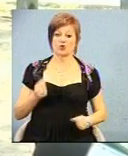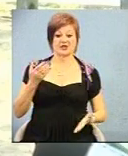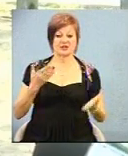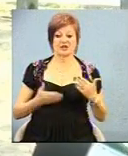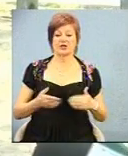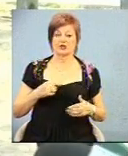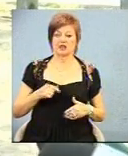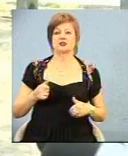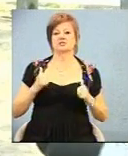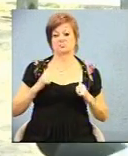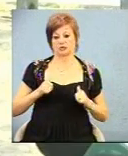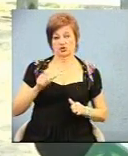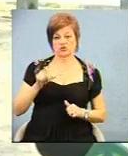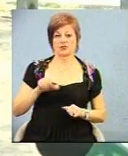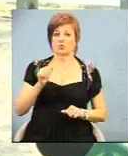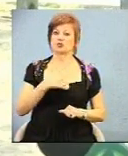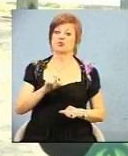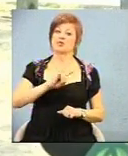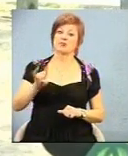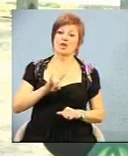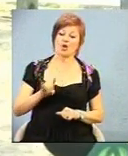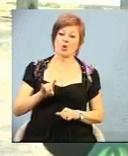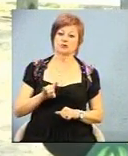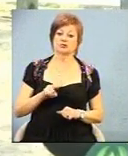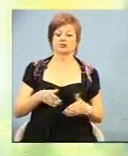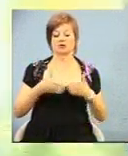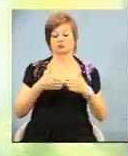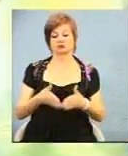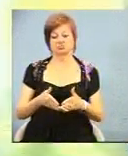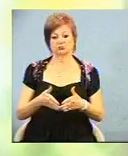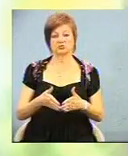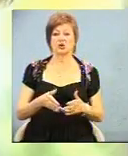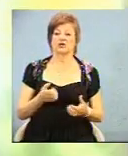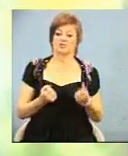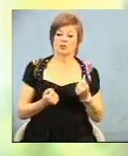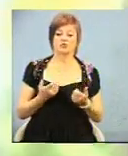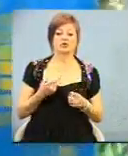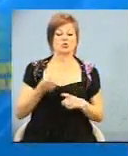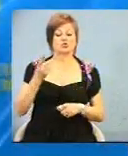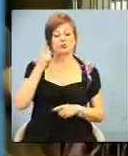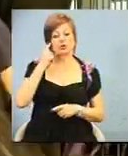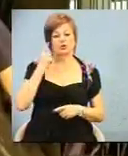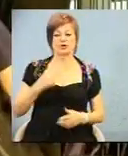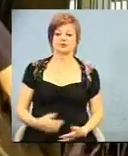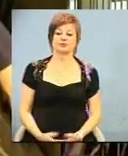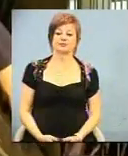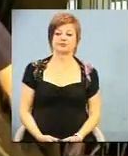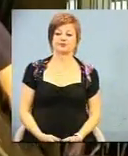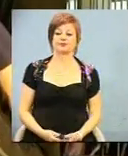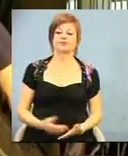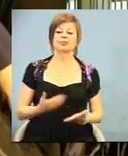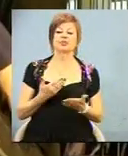меланхолик хочет быть пилотом или же штурманом какого-то корабля, то нужно подумать.